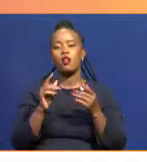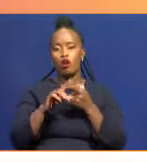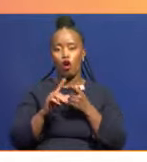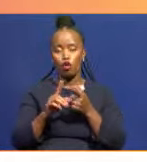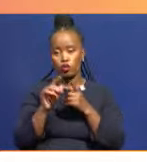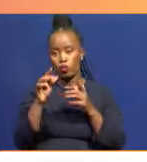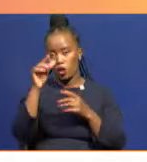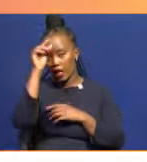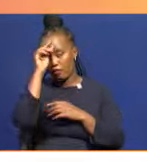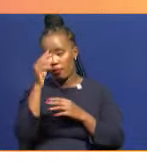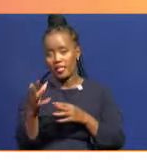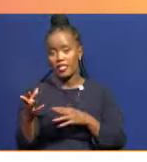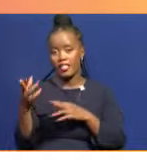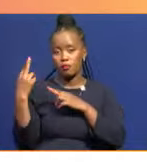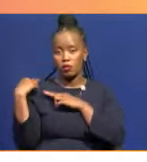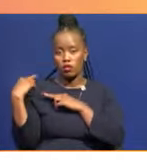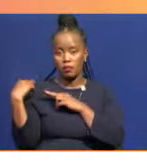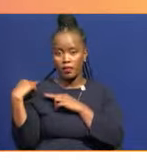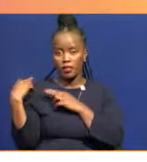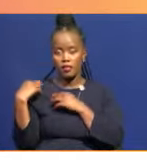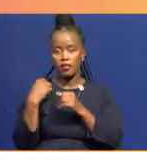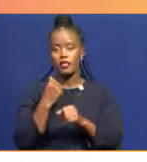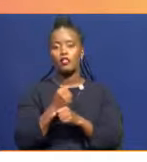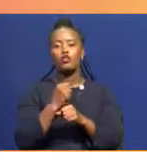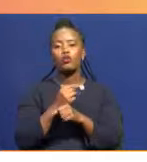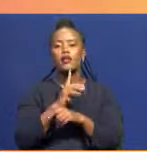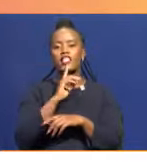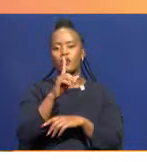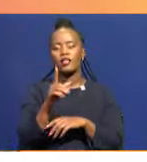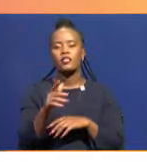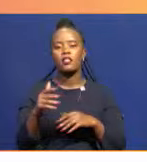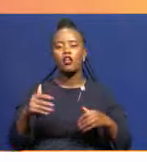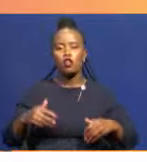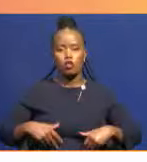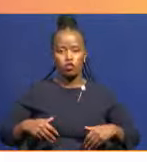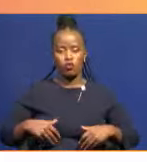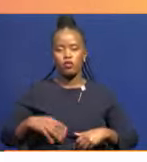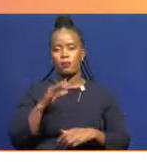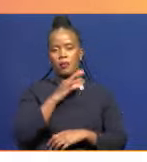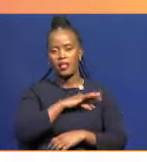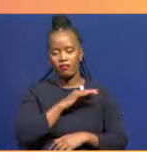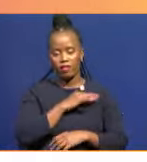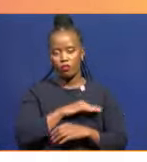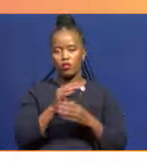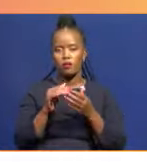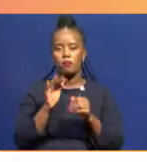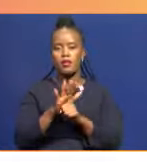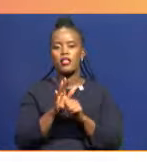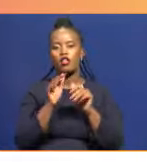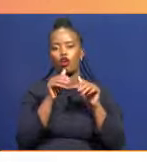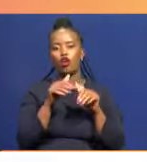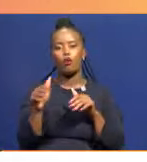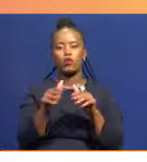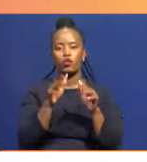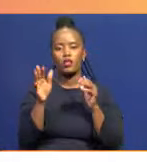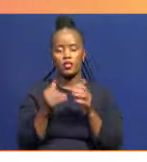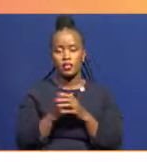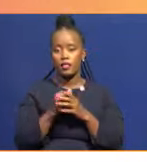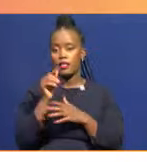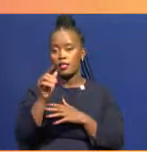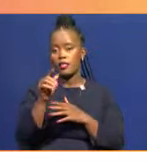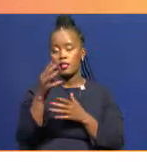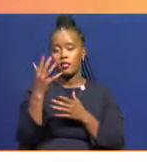serikali inafaa kufanya ili kuhakikisha vijana wamefaidika na zile opportunities ziko. Mm-hmm. So hiyo ni sheria